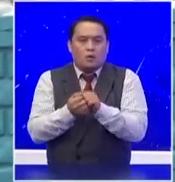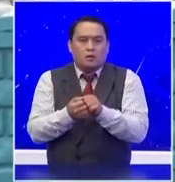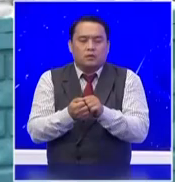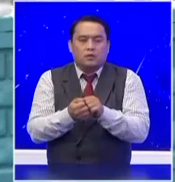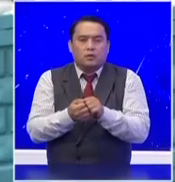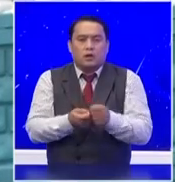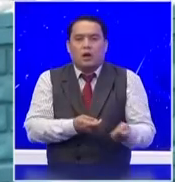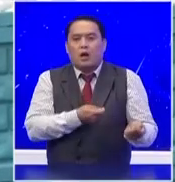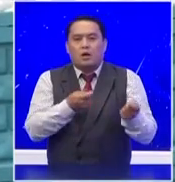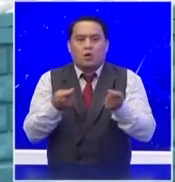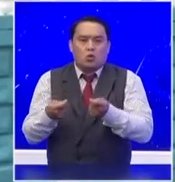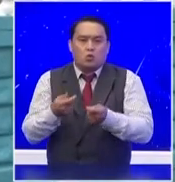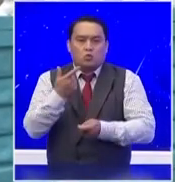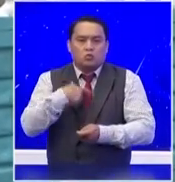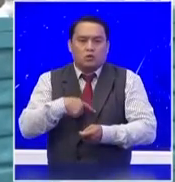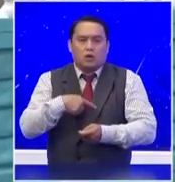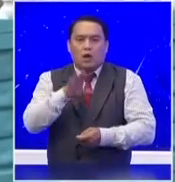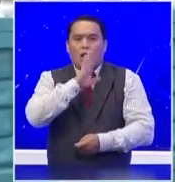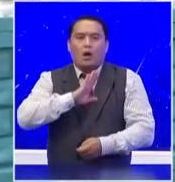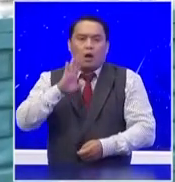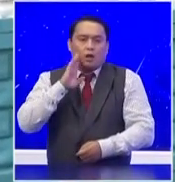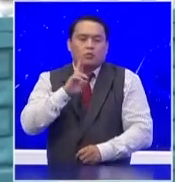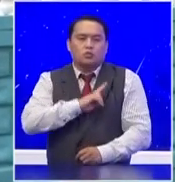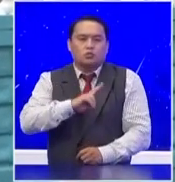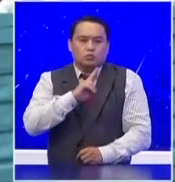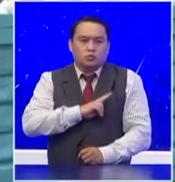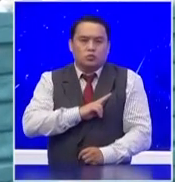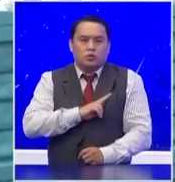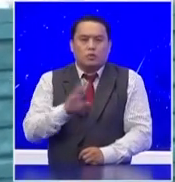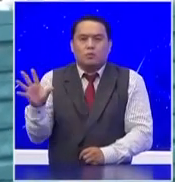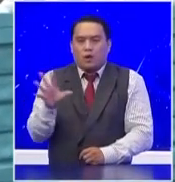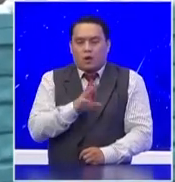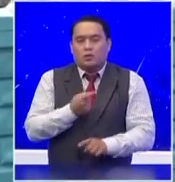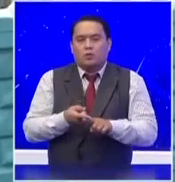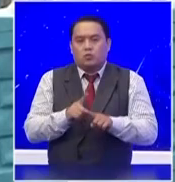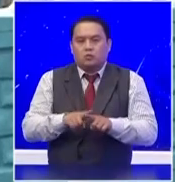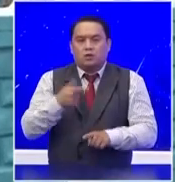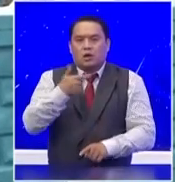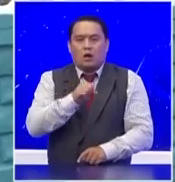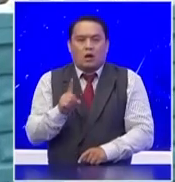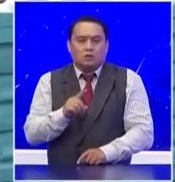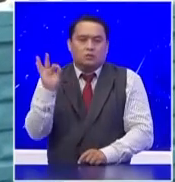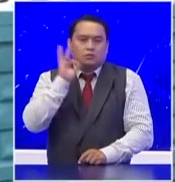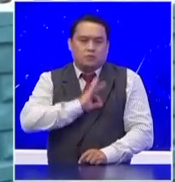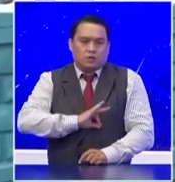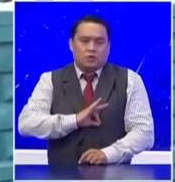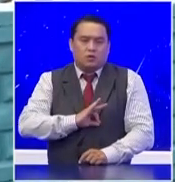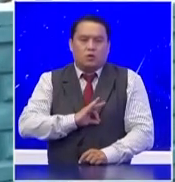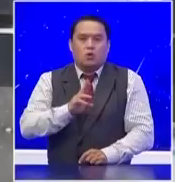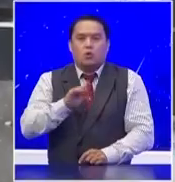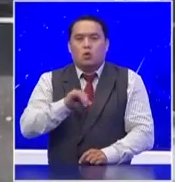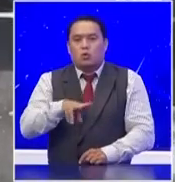үшін өзіміздің баяғы біз жоқта анамыз жүгіреді. Сондықтан барлығымыз осы газ тиімді болып тұр. Күл шығармаймыз